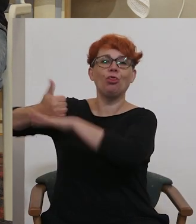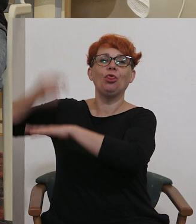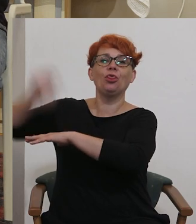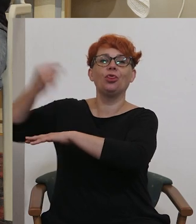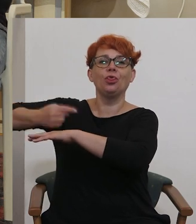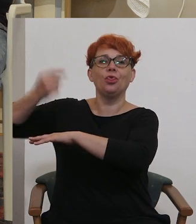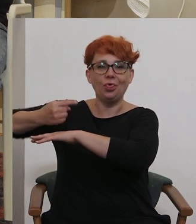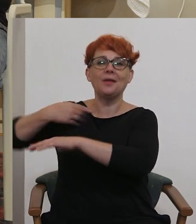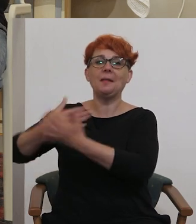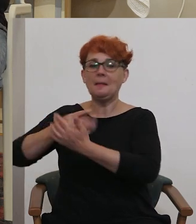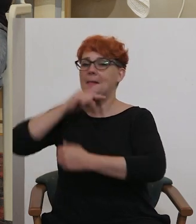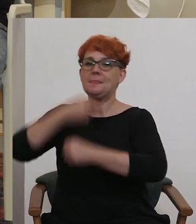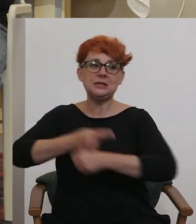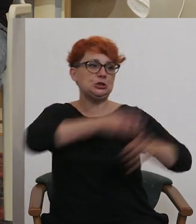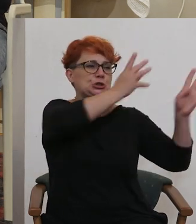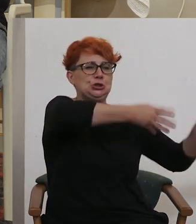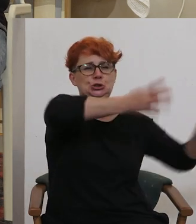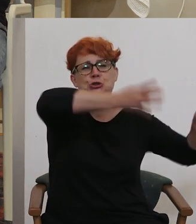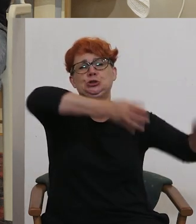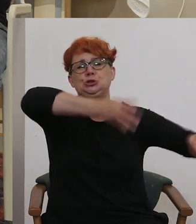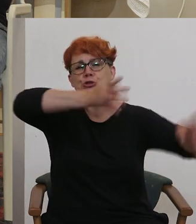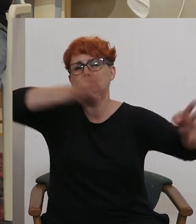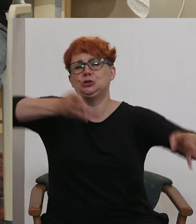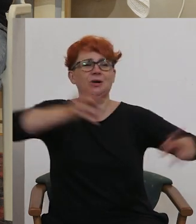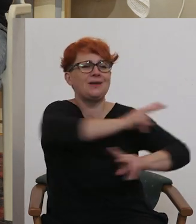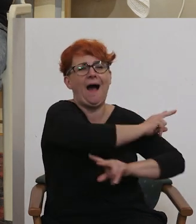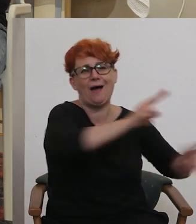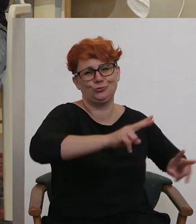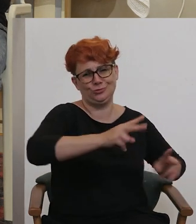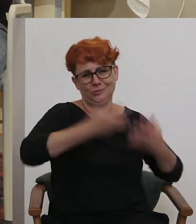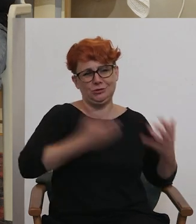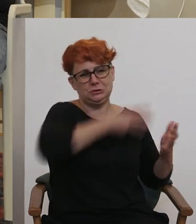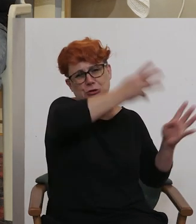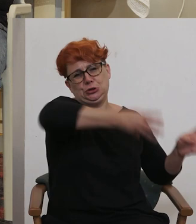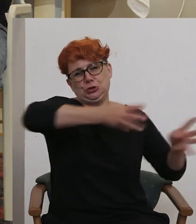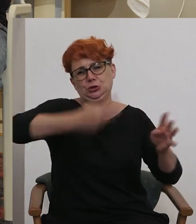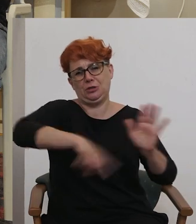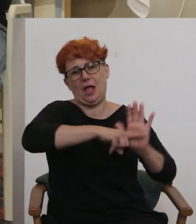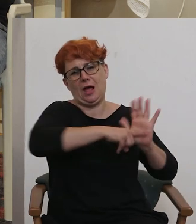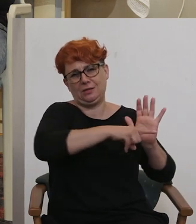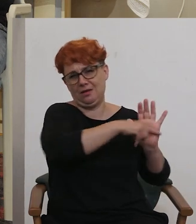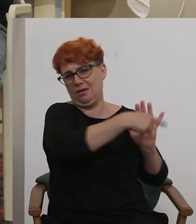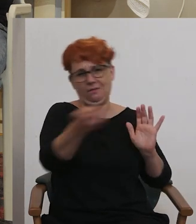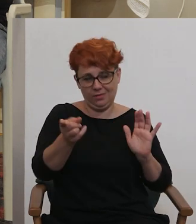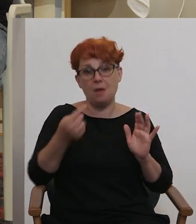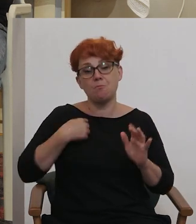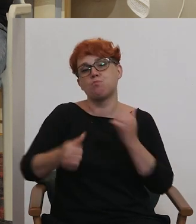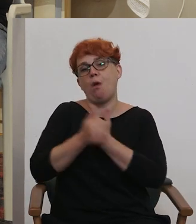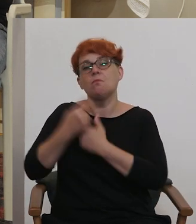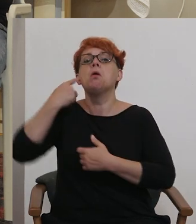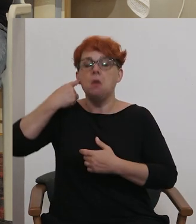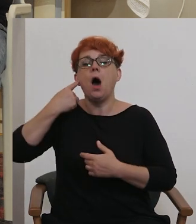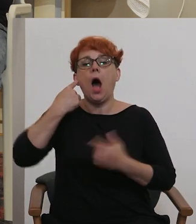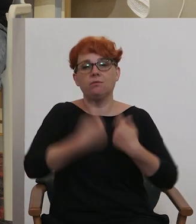obsmarowywać, kogo się dało i co się dało. I między innymi właśnie bardzo